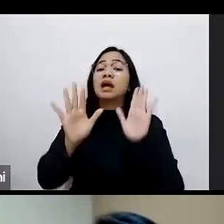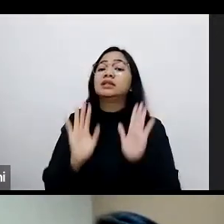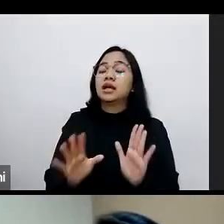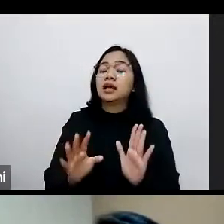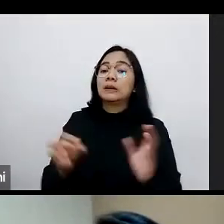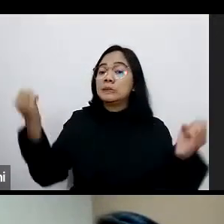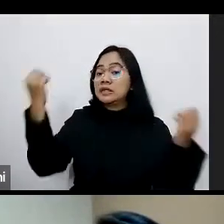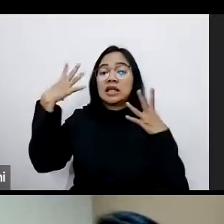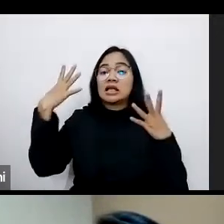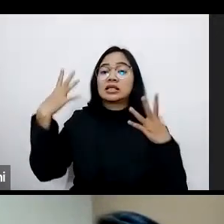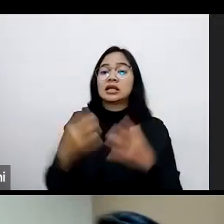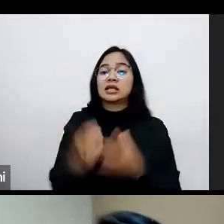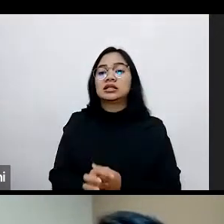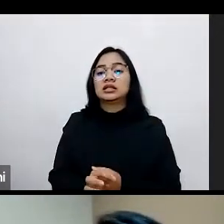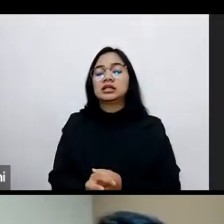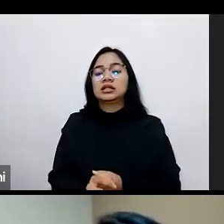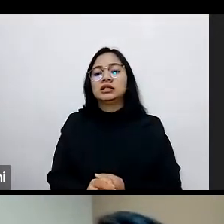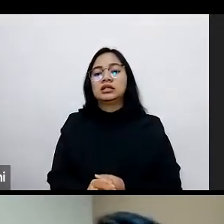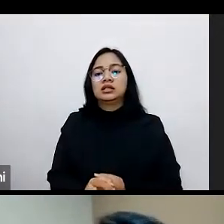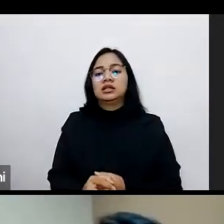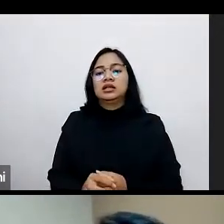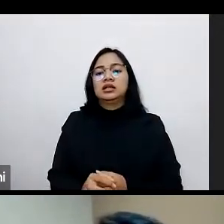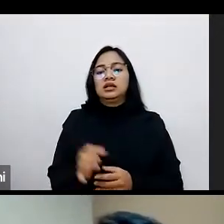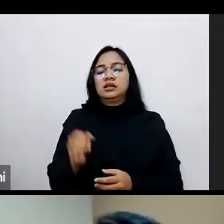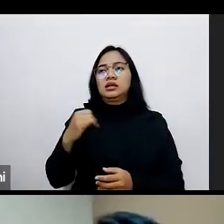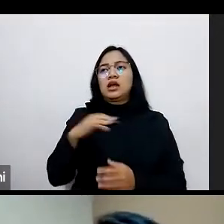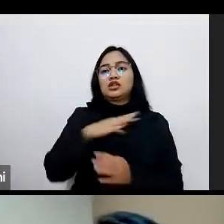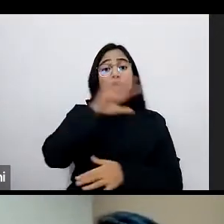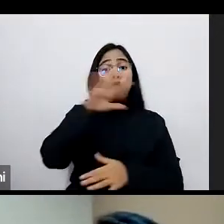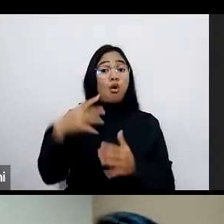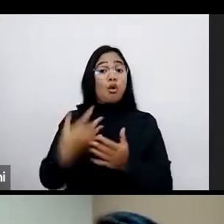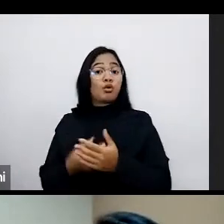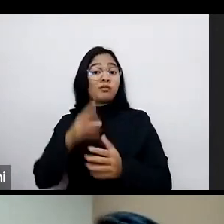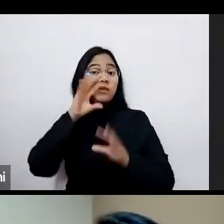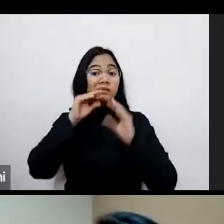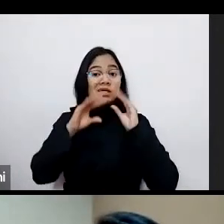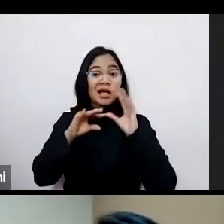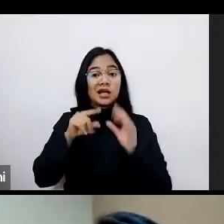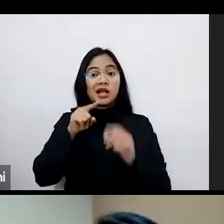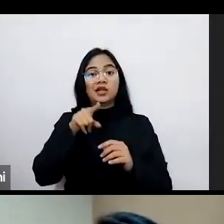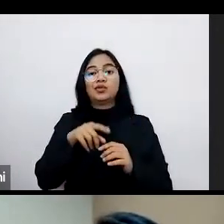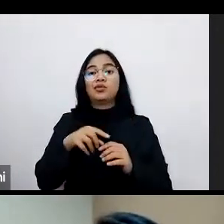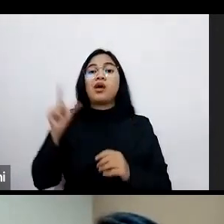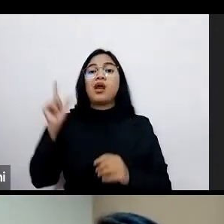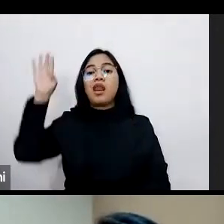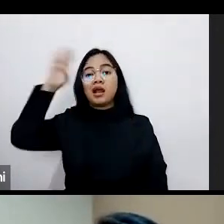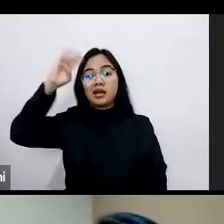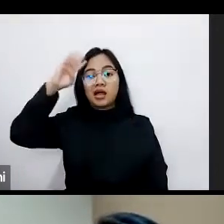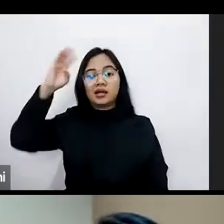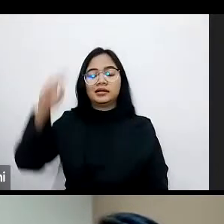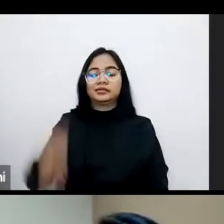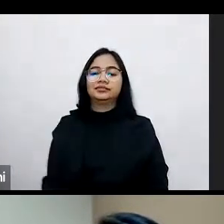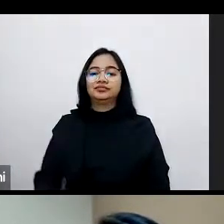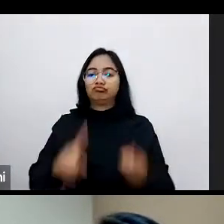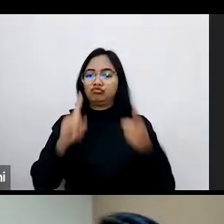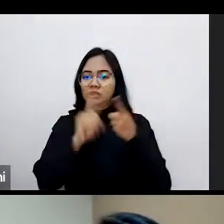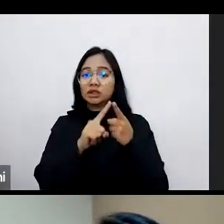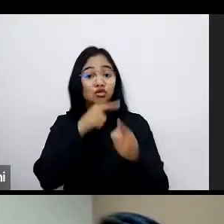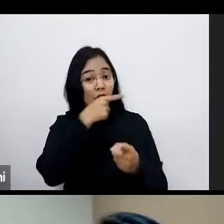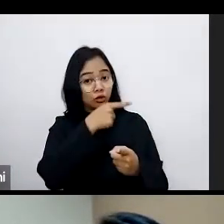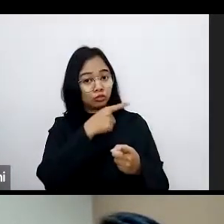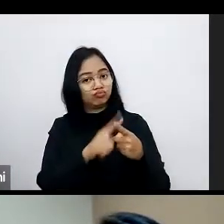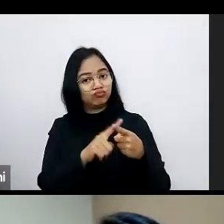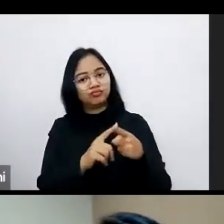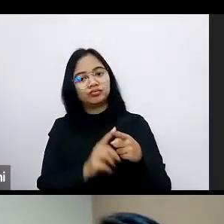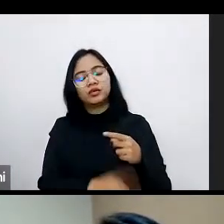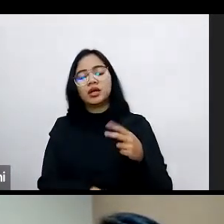seluruh pembicaranya laki-laki seperti yang sudah disebut tadi soal all male panel. Nah, ini satu. Kemudian